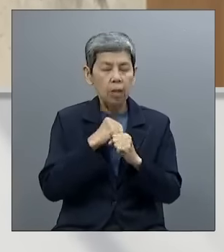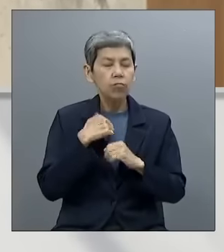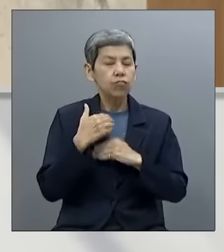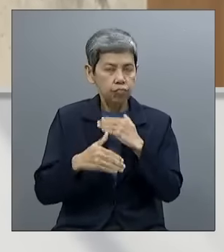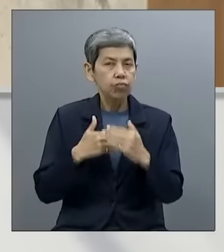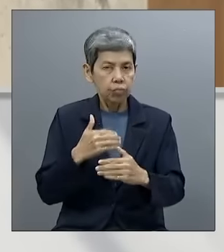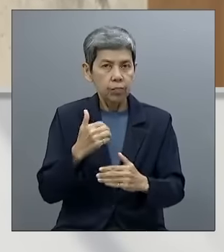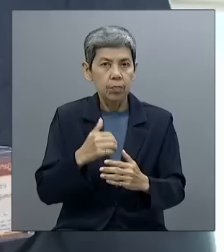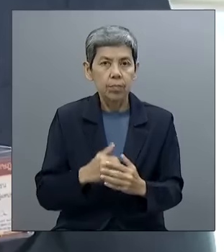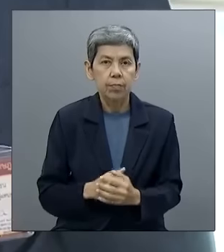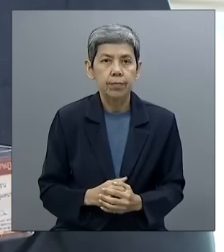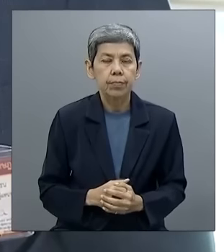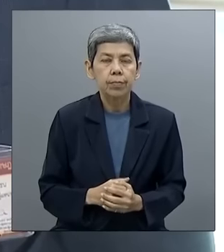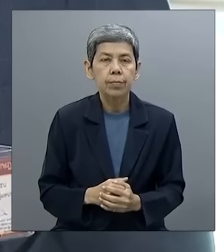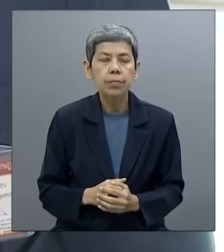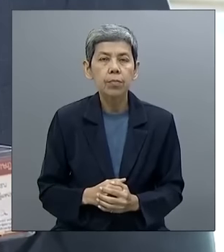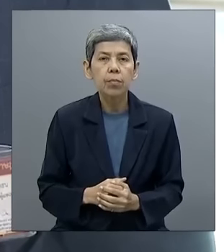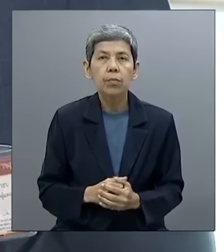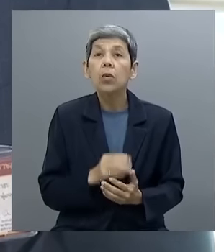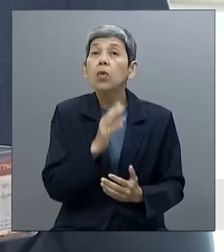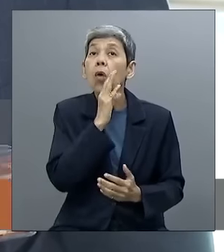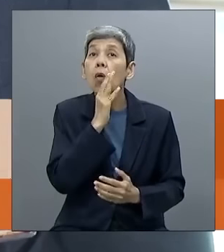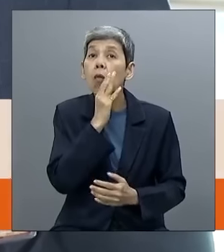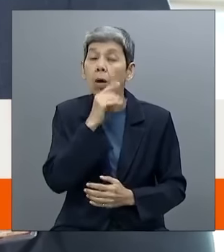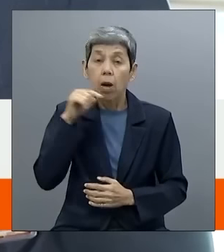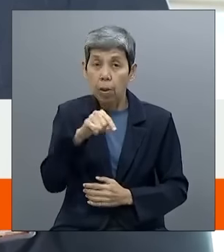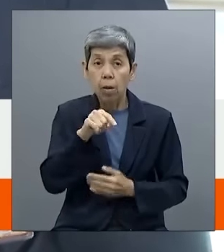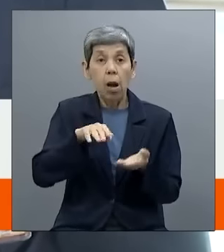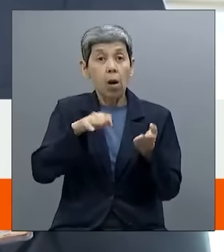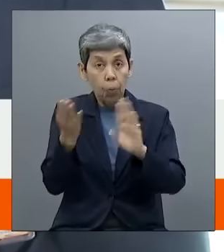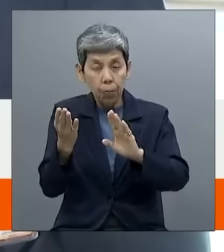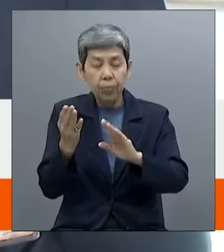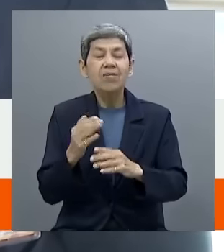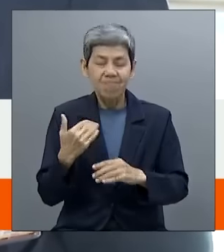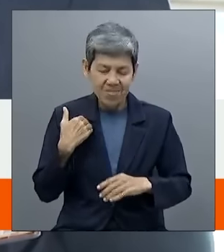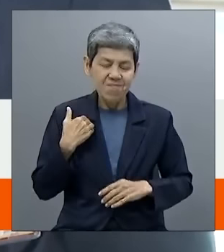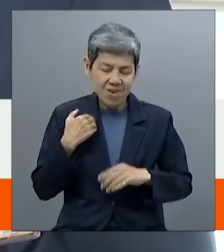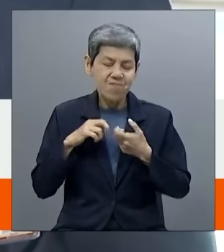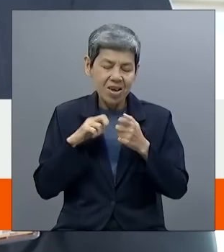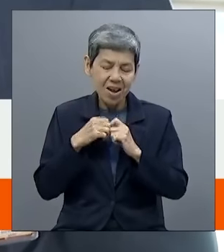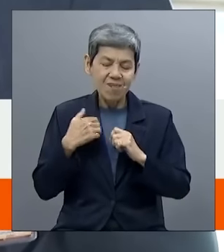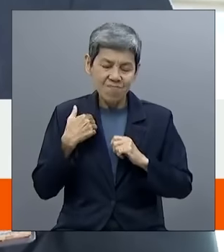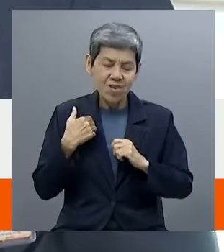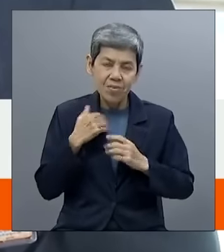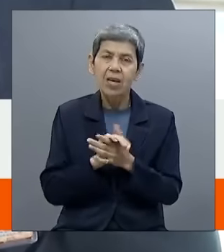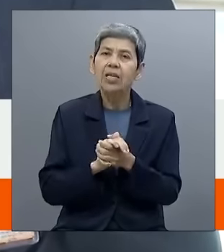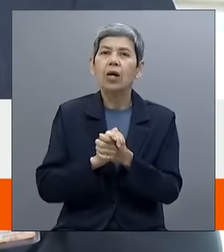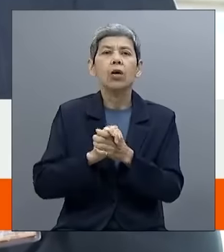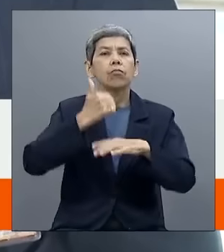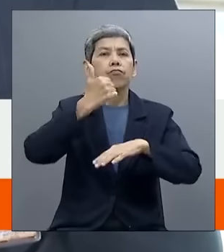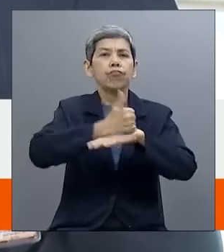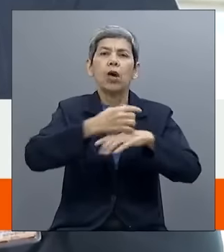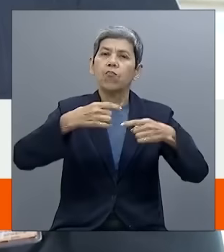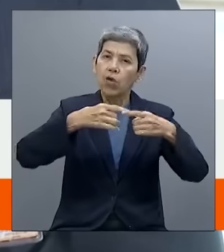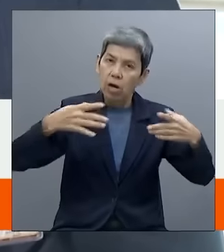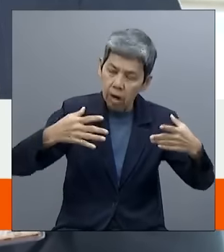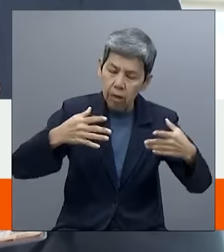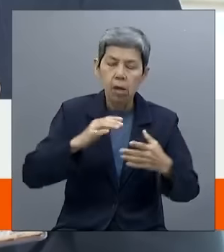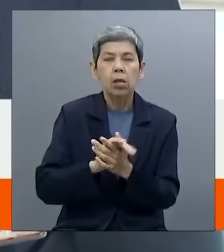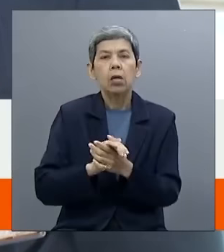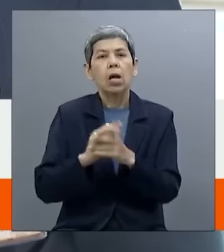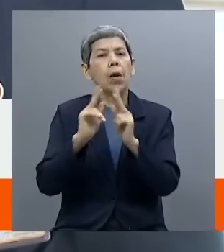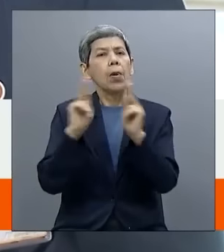ค่ะ ถ้ามีคำวินิจฉัยยุบพรรคการเมืองแน่นอนต้องกระทบแน่นอนนะครับไม่ว่าจะเป็นตำแหน่งผู้นำฝ่ายค้านหรือกร